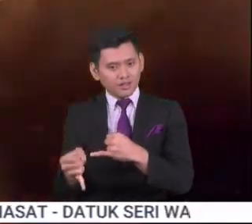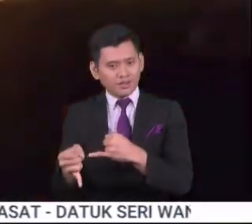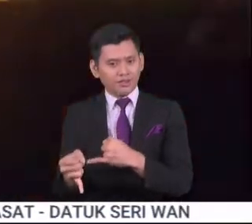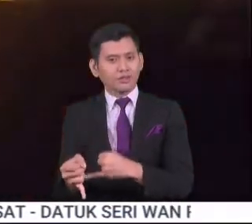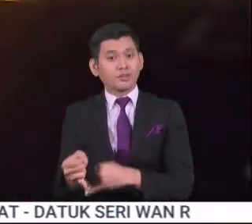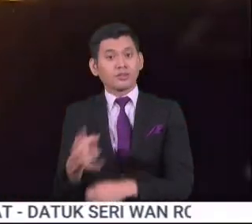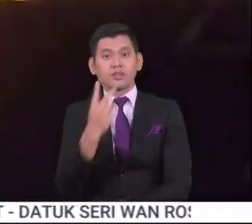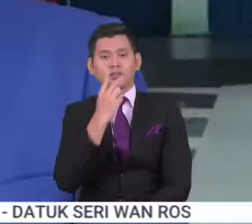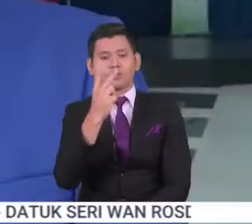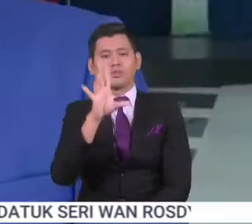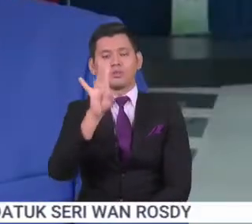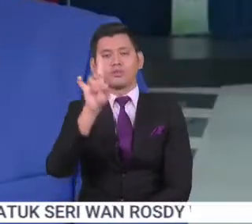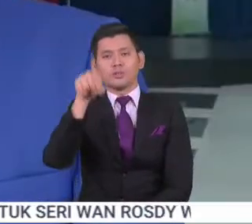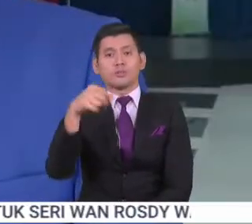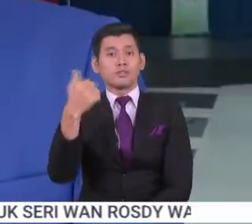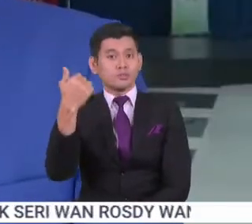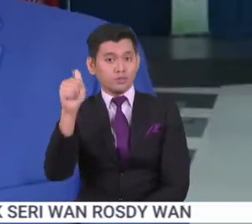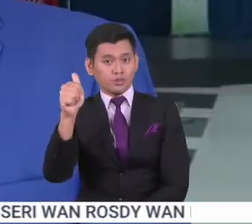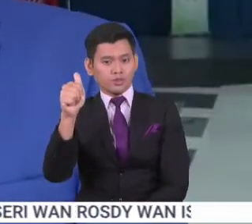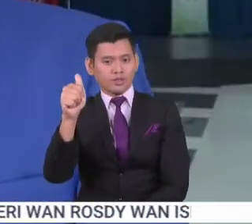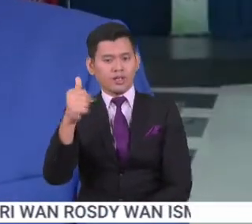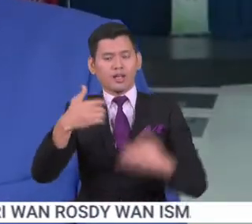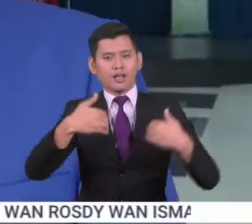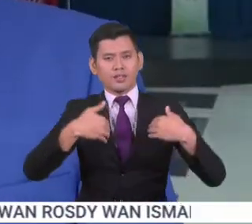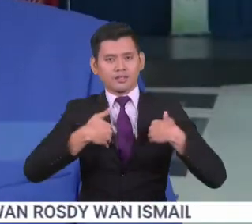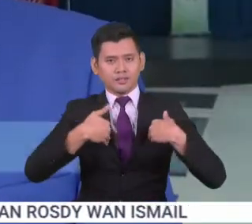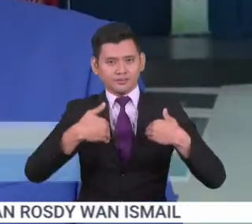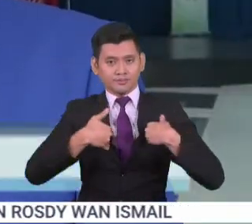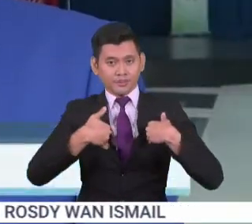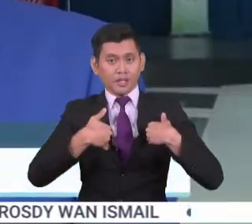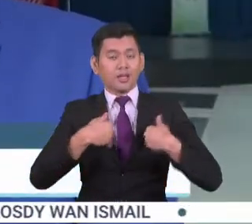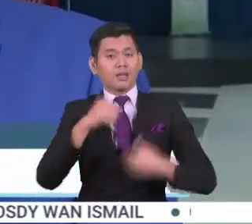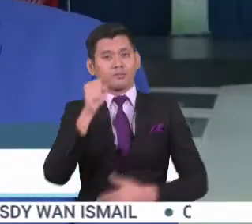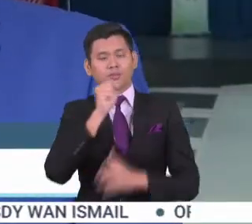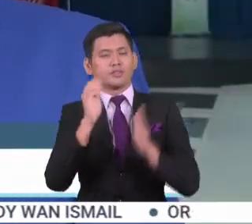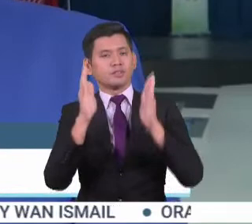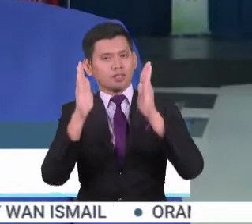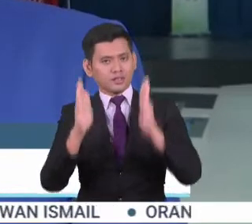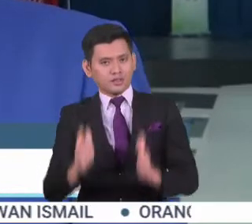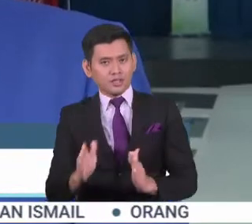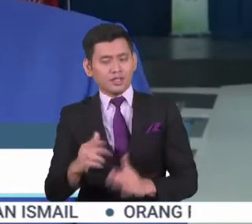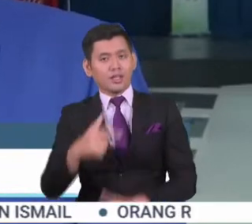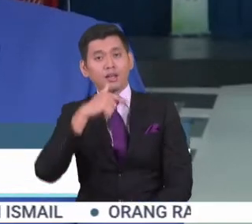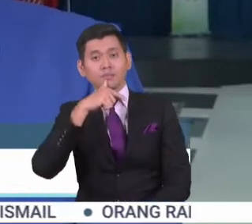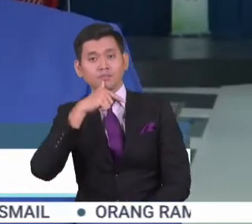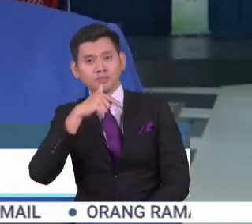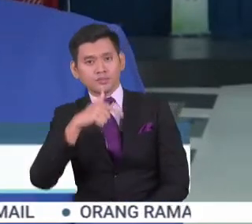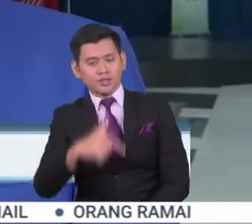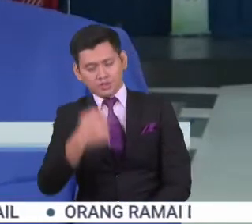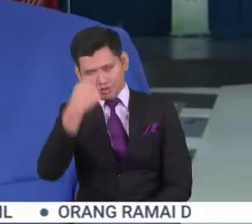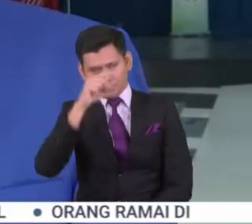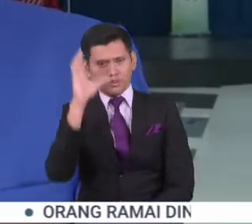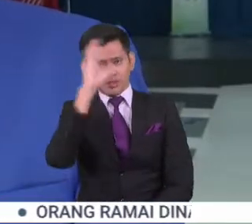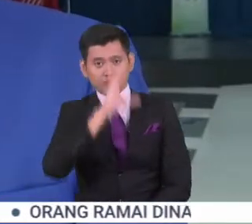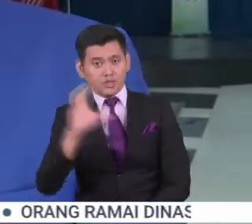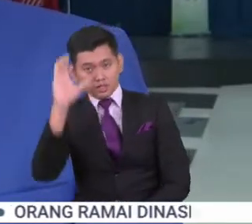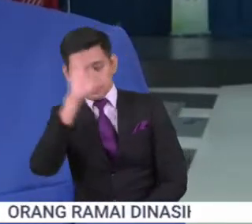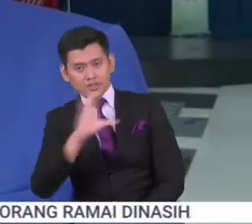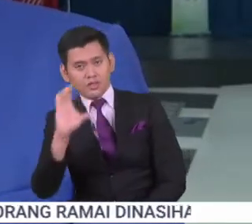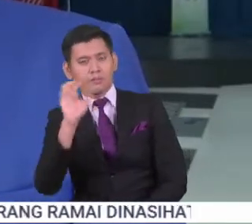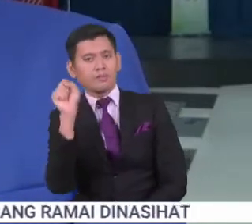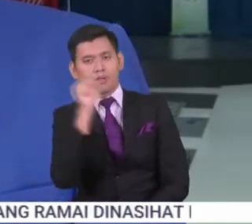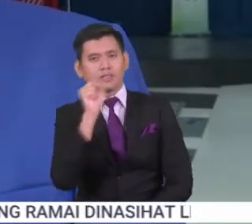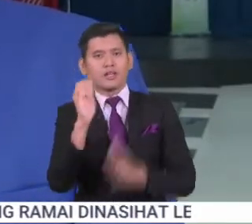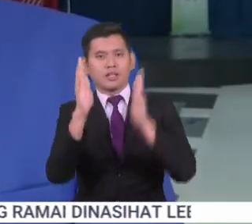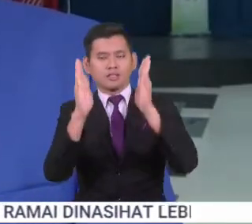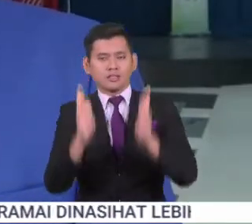pada 7 Oktober 2023. Dengan adanya Bintang Klasik 2023 dan tumpuan kami untuk mencari peserta-peserta atau sitara-sitara